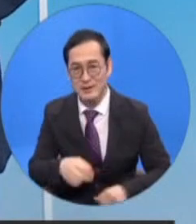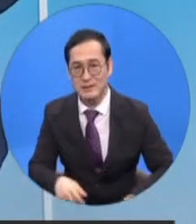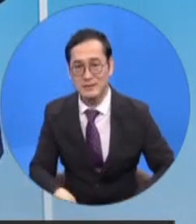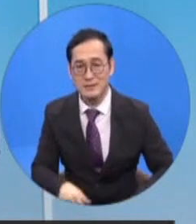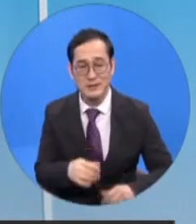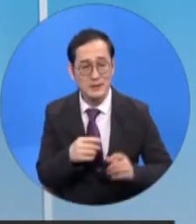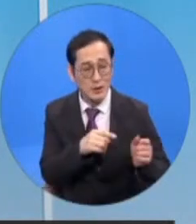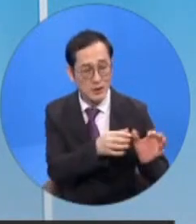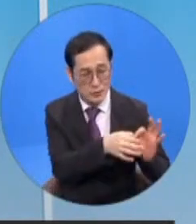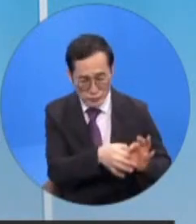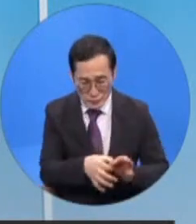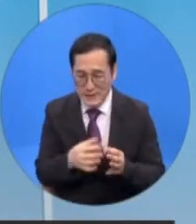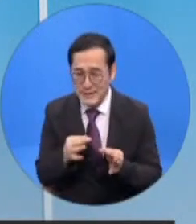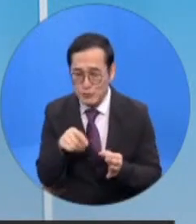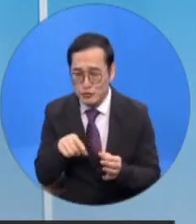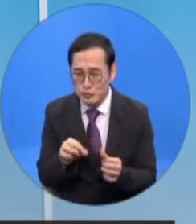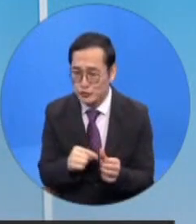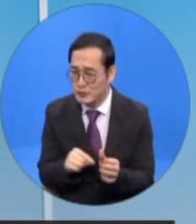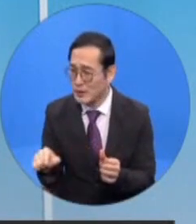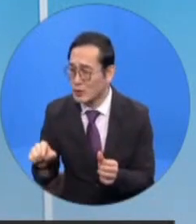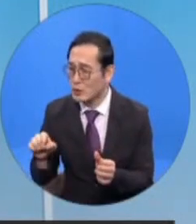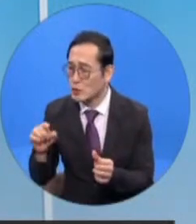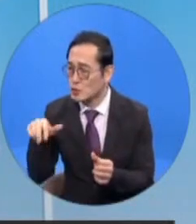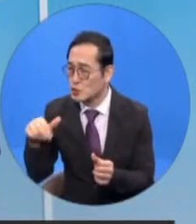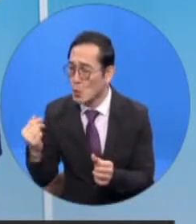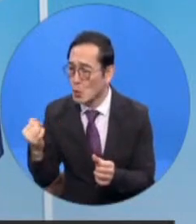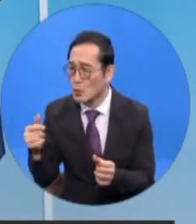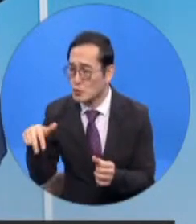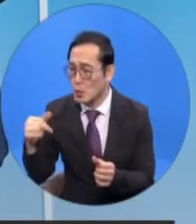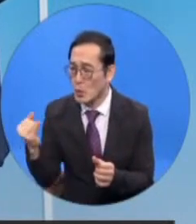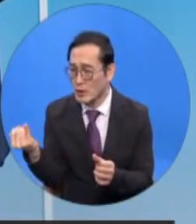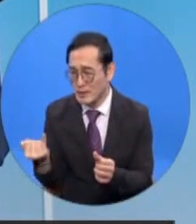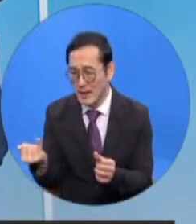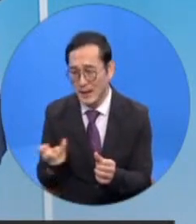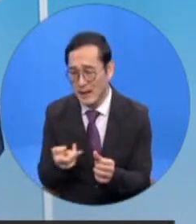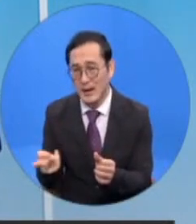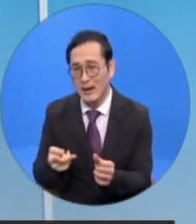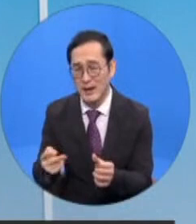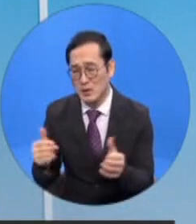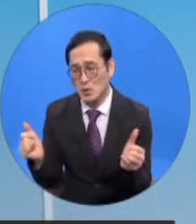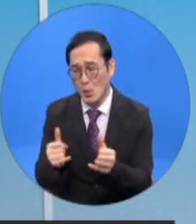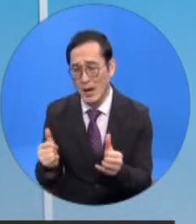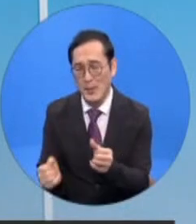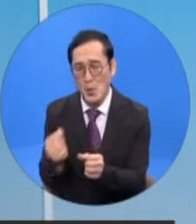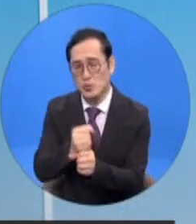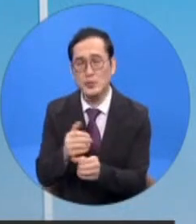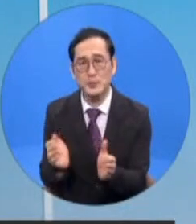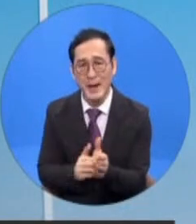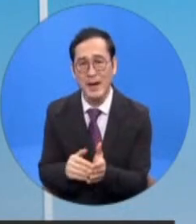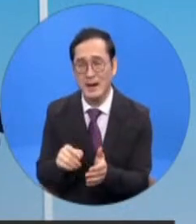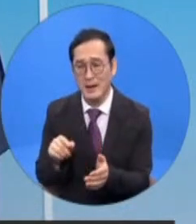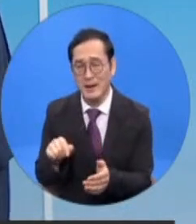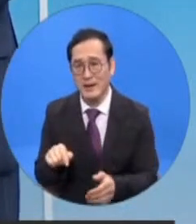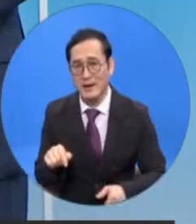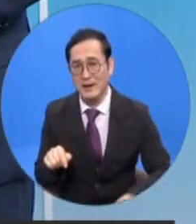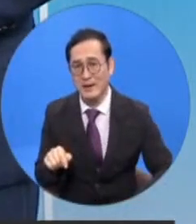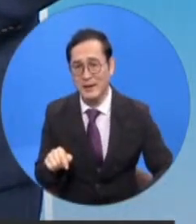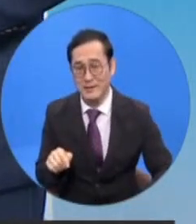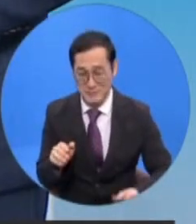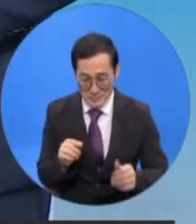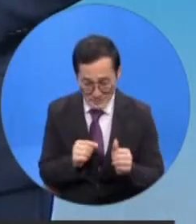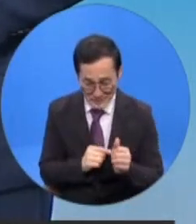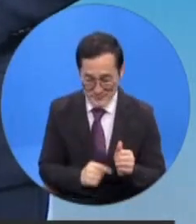2권이 복구가 됐다 라고 하는데요 통화 내용 일부가 또 보도를 통해서 흘러 나왔습니다 김욱 우연히 조성훈